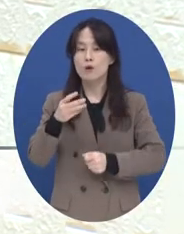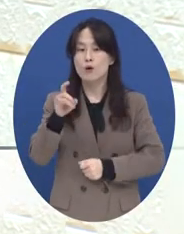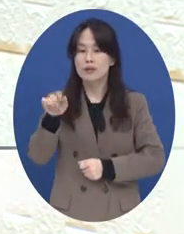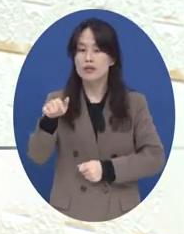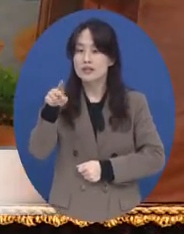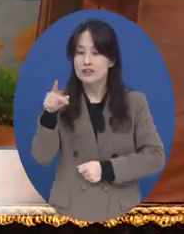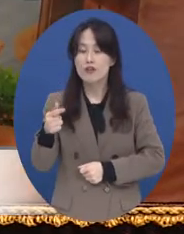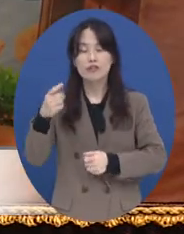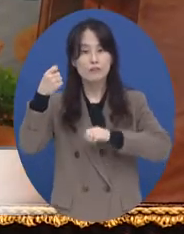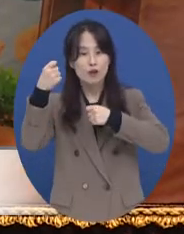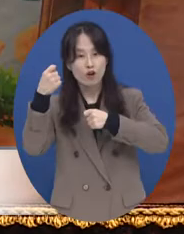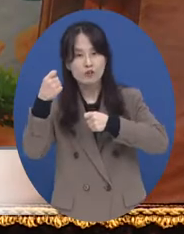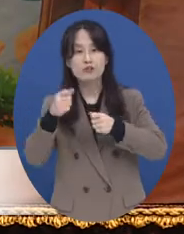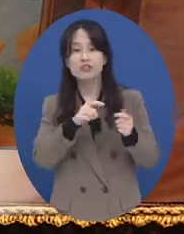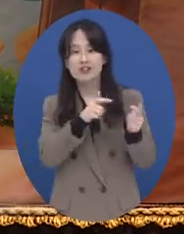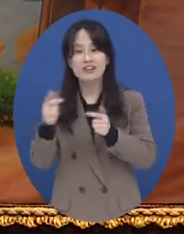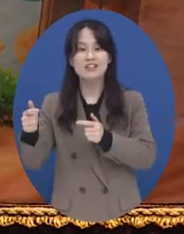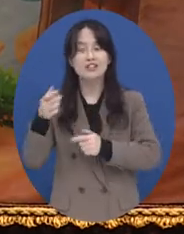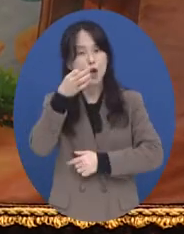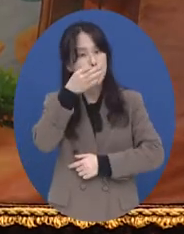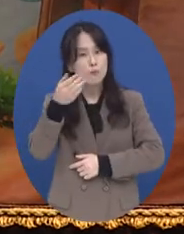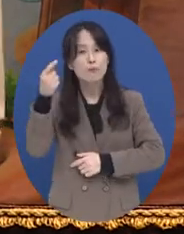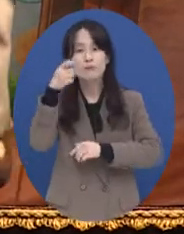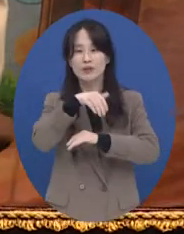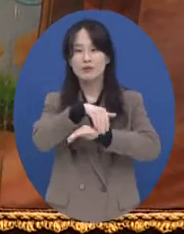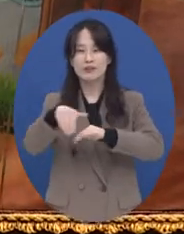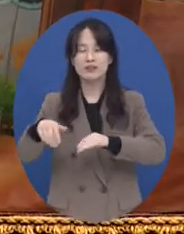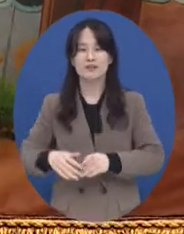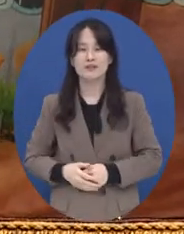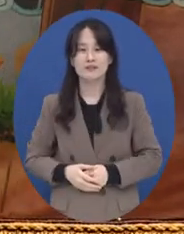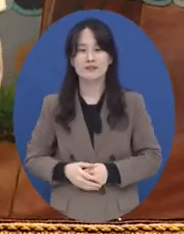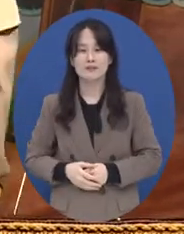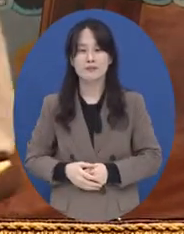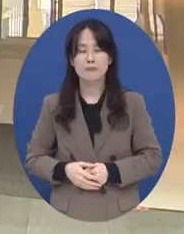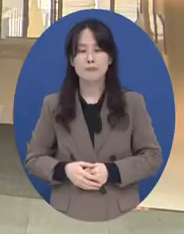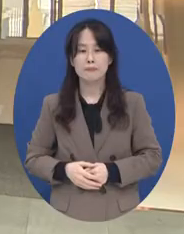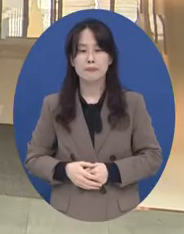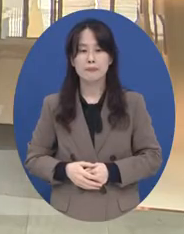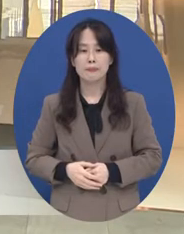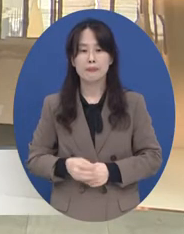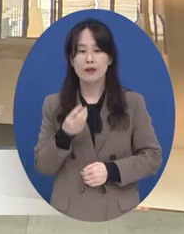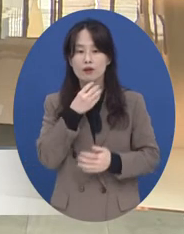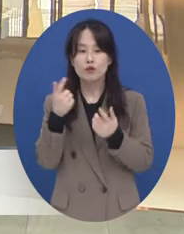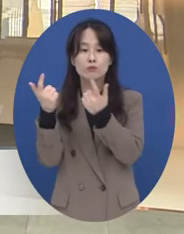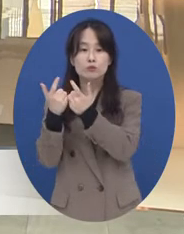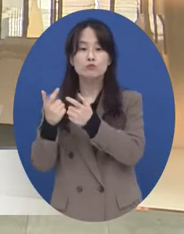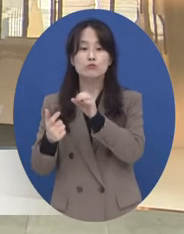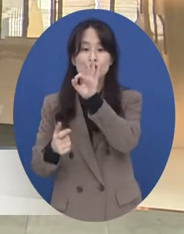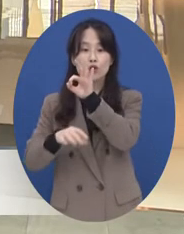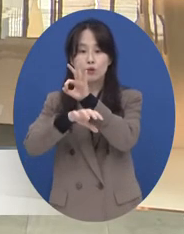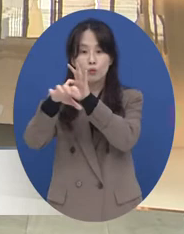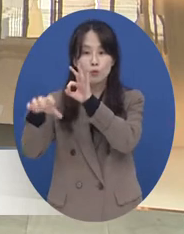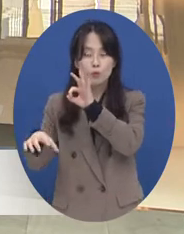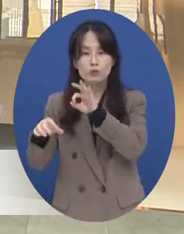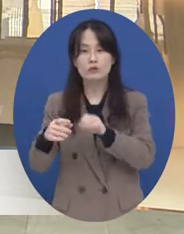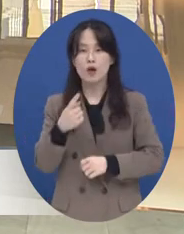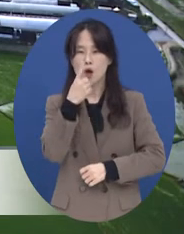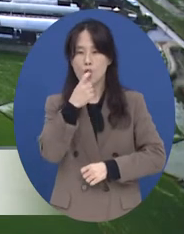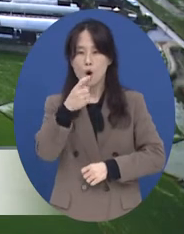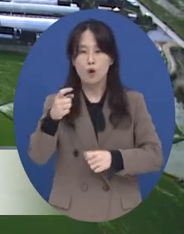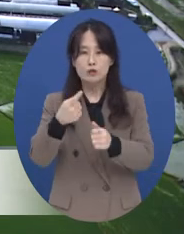영국 등의 공연이 평화광장 가를 더 풍성하게 만듭니다 경기북부 10개 시 군 의 수려한